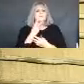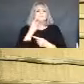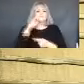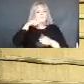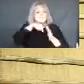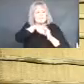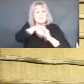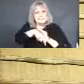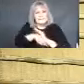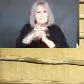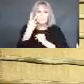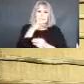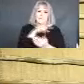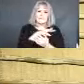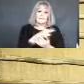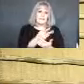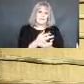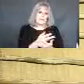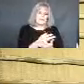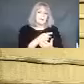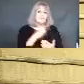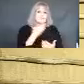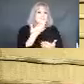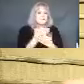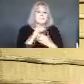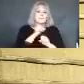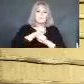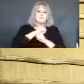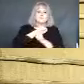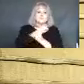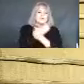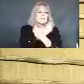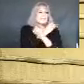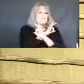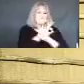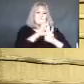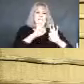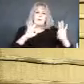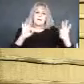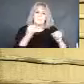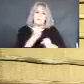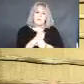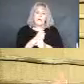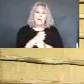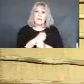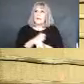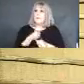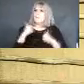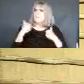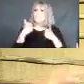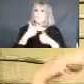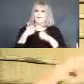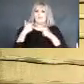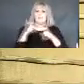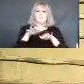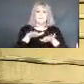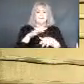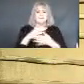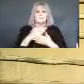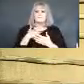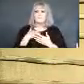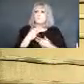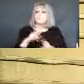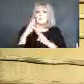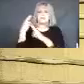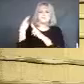uitklim. Want die uitzicht, die inzicht kan ons vrij maken. vir soveel mense is dit 'n verpligting